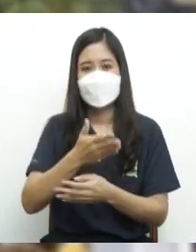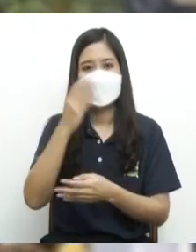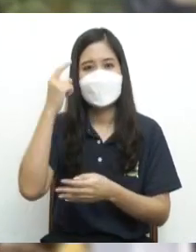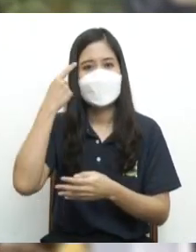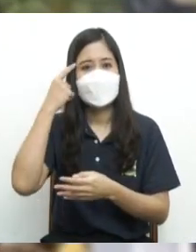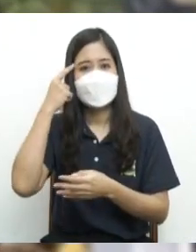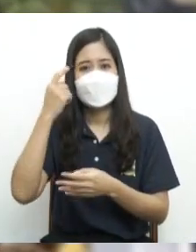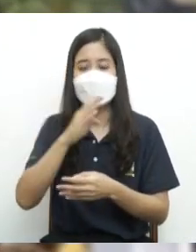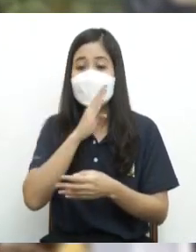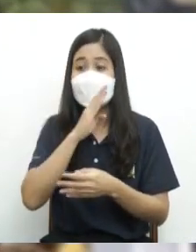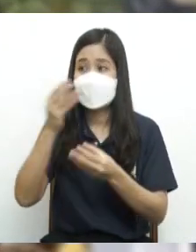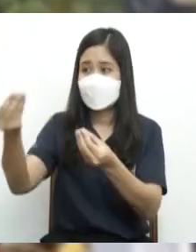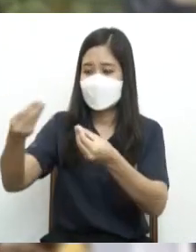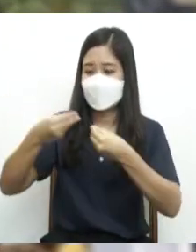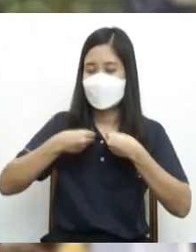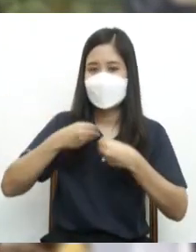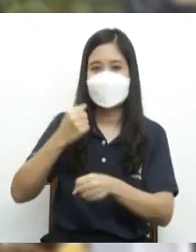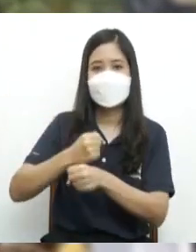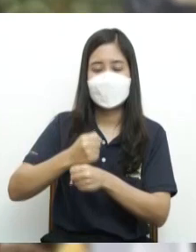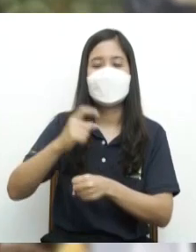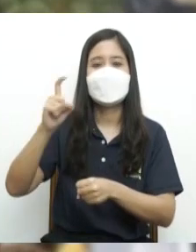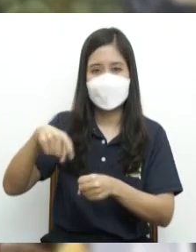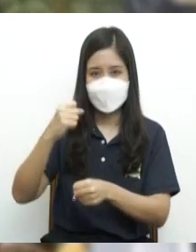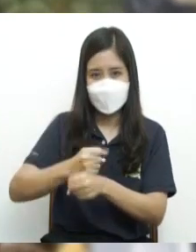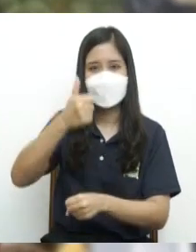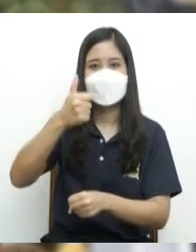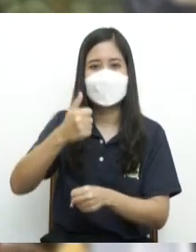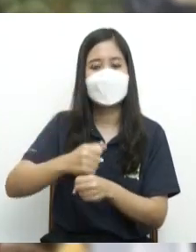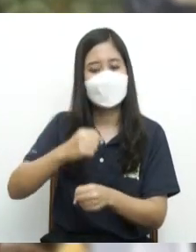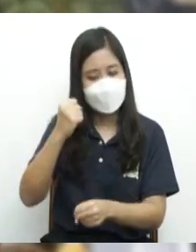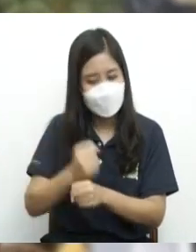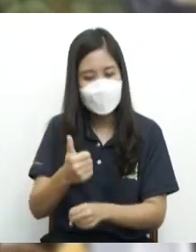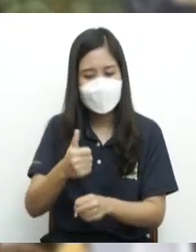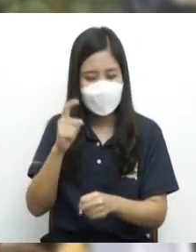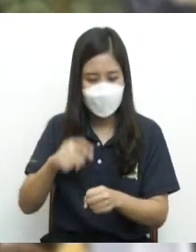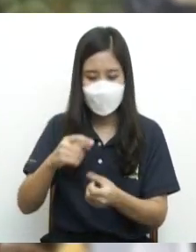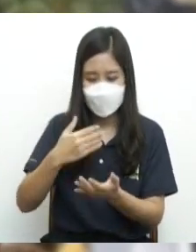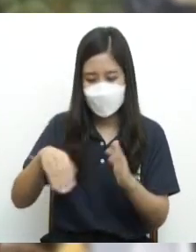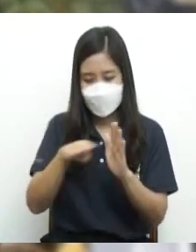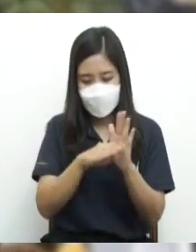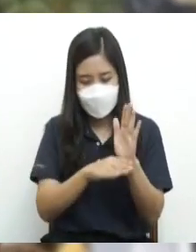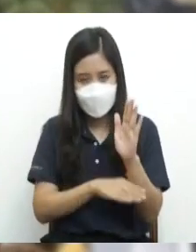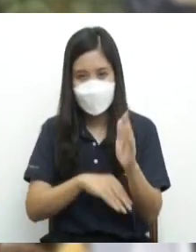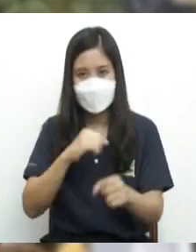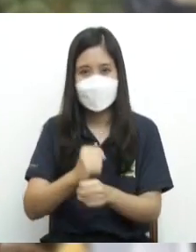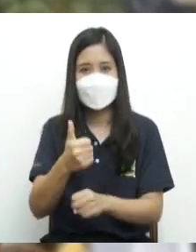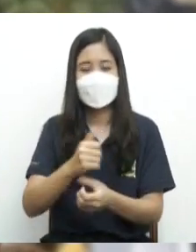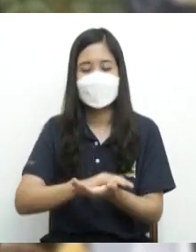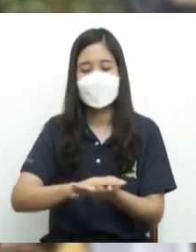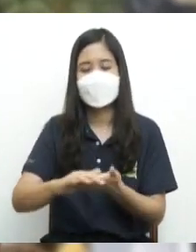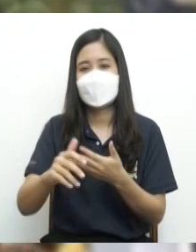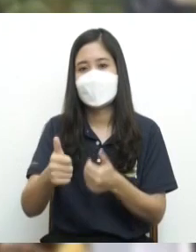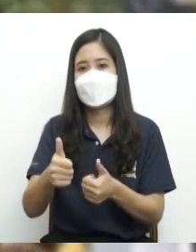ราได้รับภาระหน้าที่ของเราต้องทำให้ได้ทำให้สำเร็จแล้วเมื่อความสำเร็จเกิดจากงานเนี่ยเรื่องส่วนตัวมันจะตาม